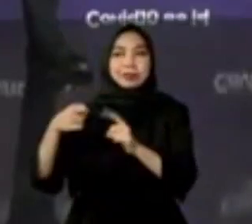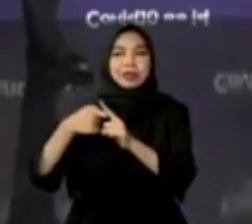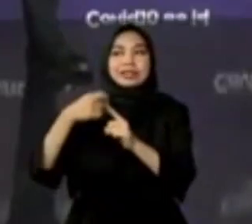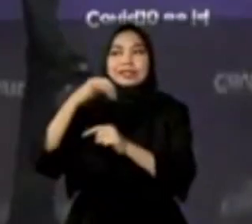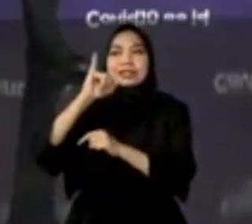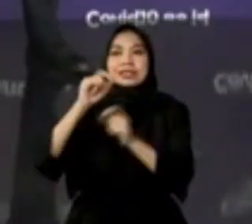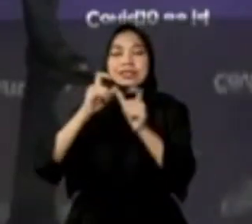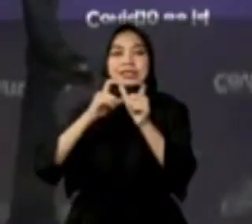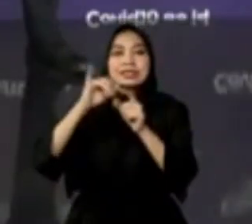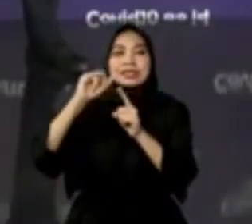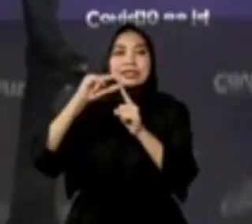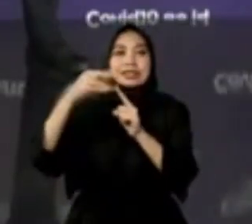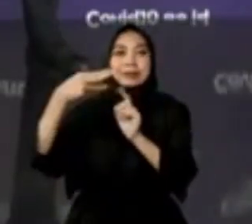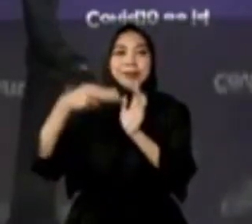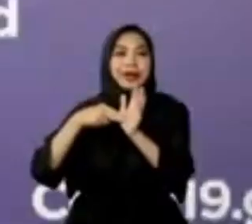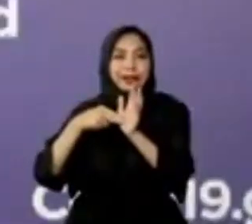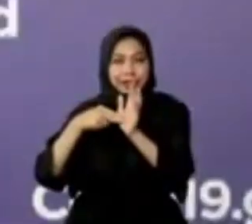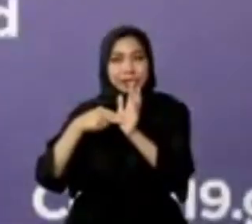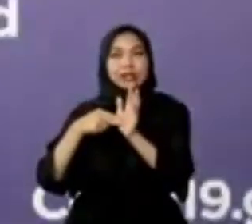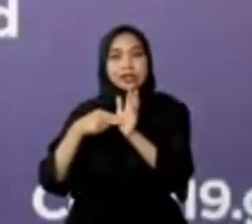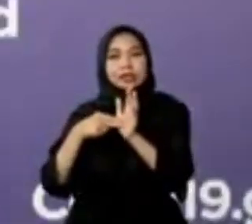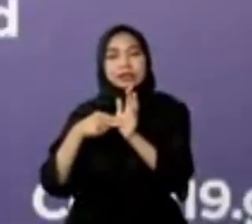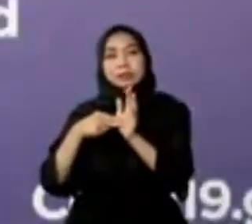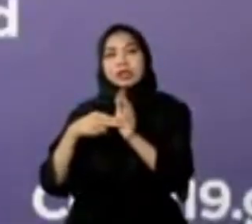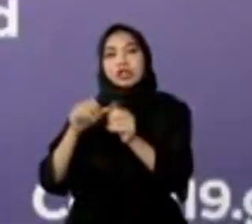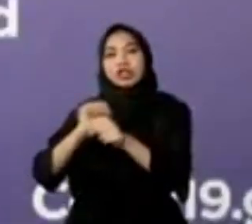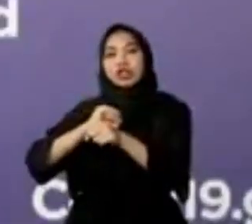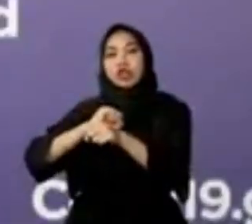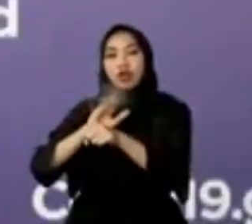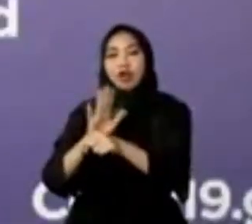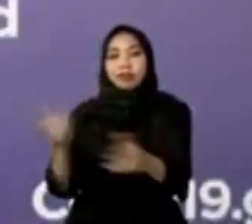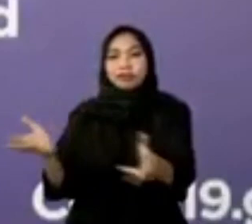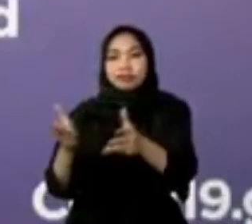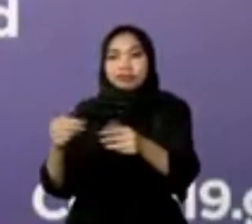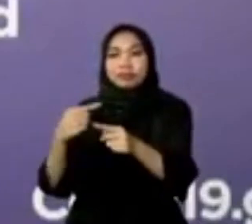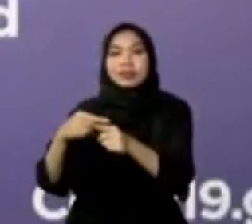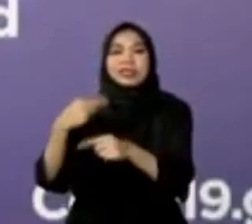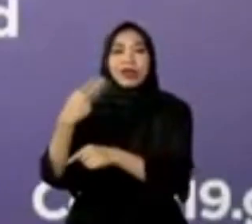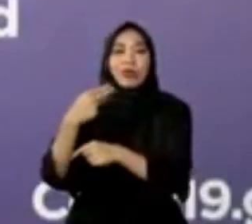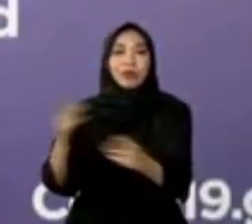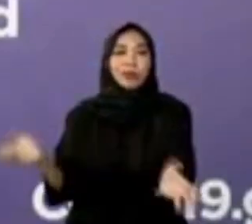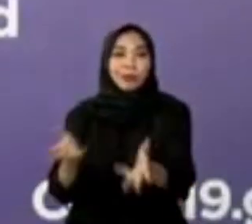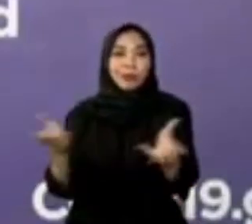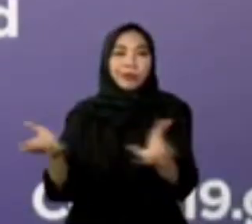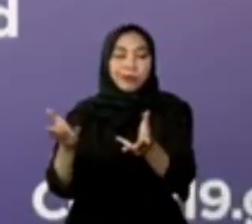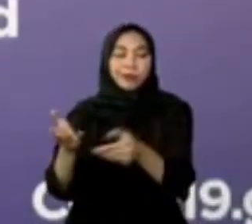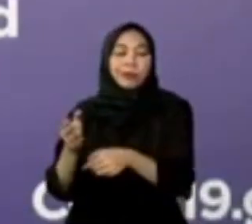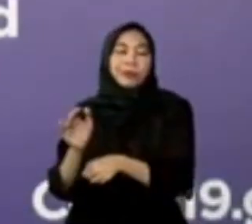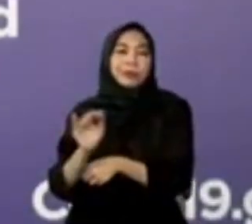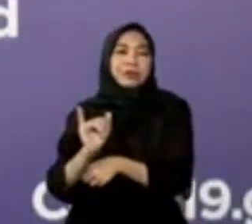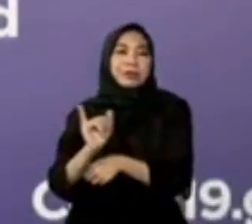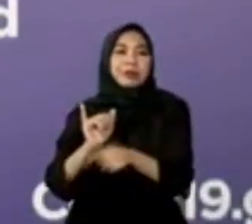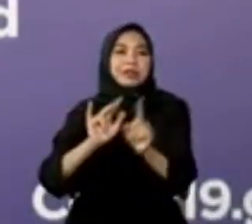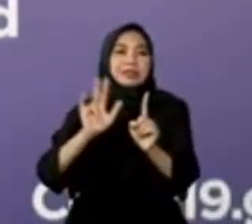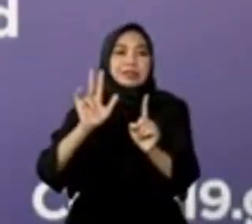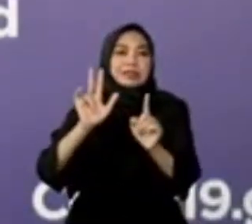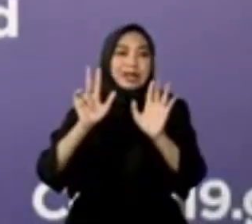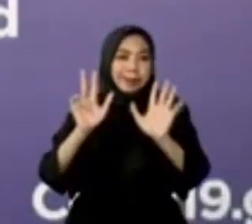PCPEN, Penanganan COVID dan Pemulihan Ekonomi Nasional bersama 8